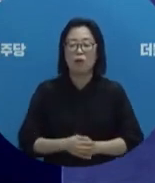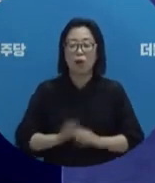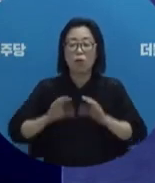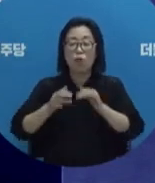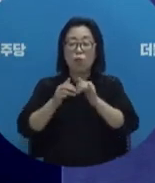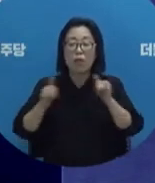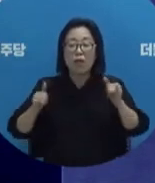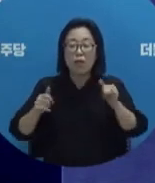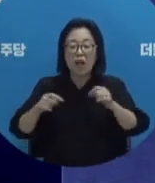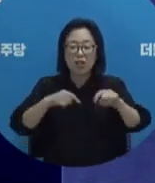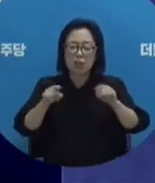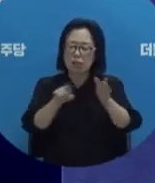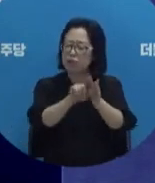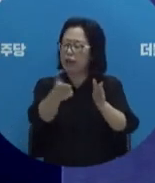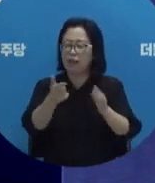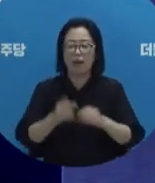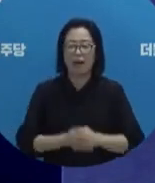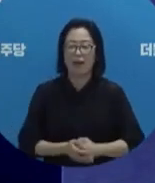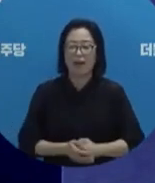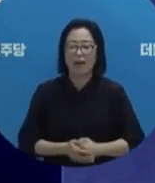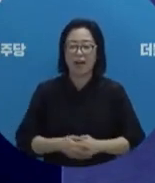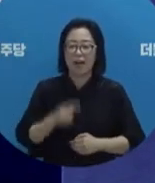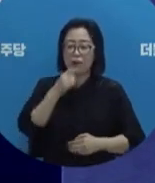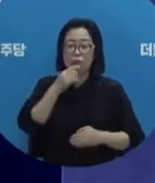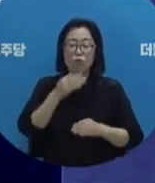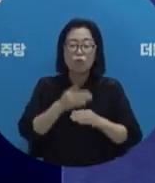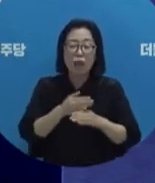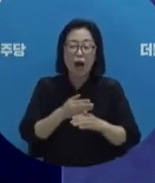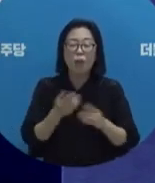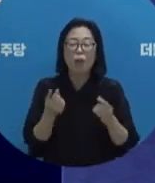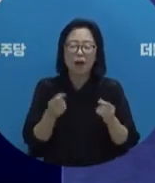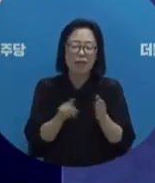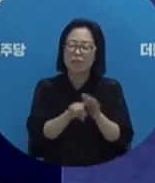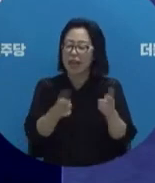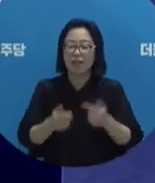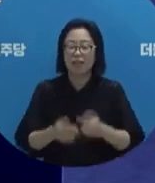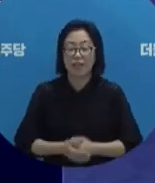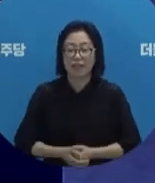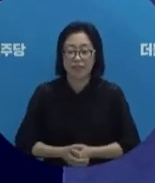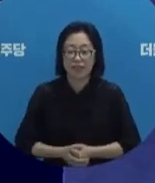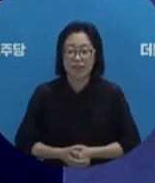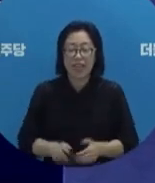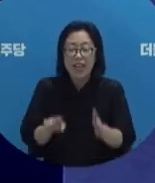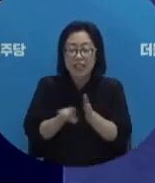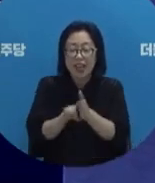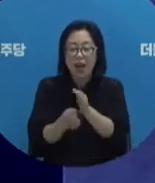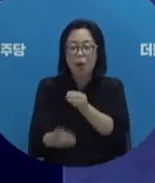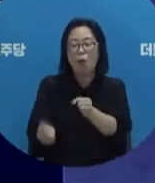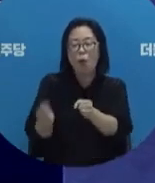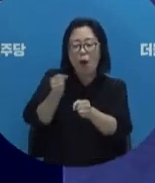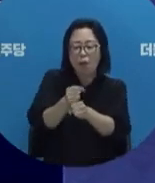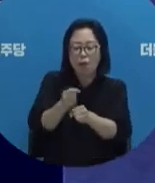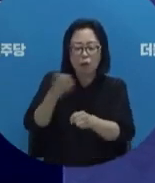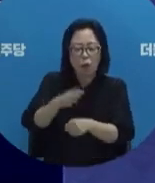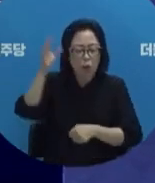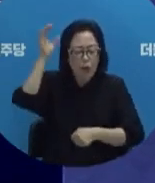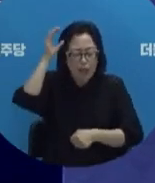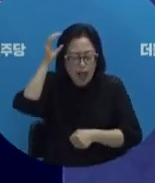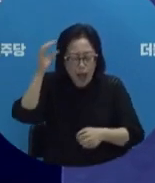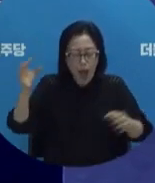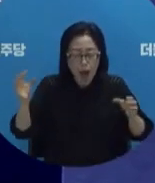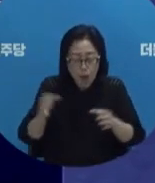정치를 불치 납니다 민주당도 예외가 아닙니다 신뢰를 회복하고 기대를 다시